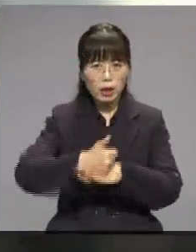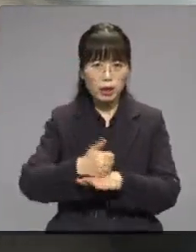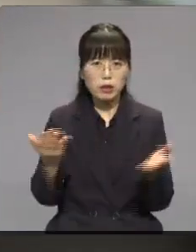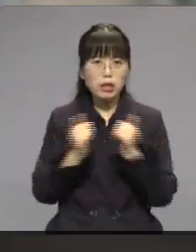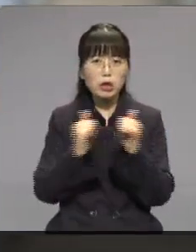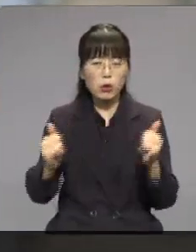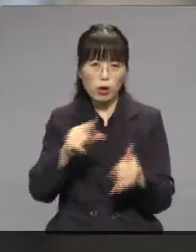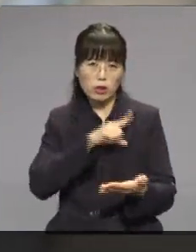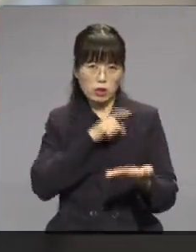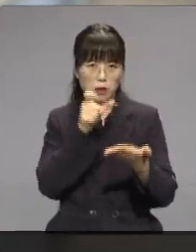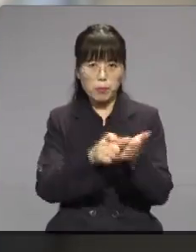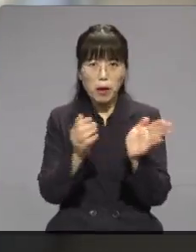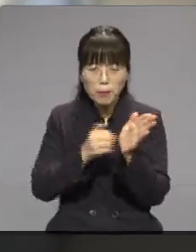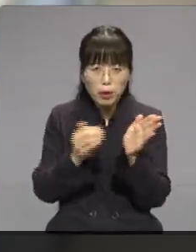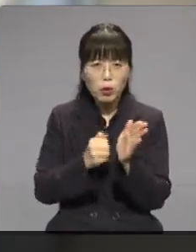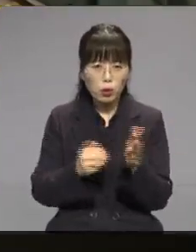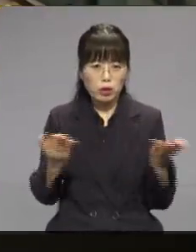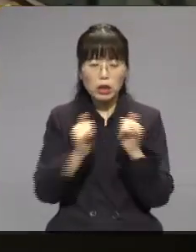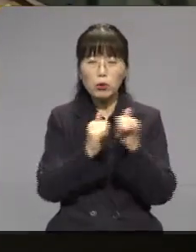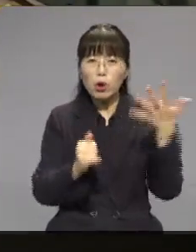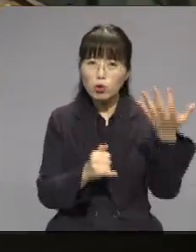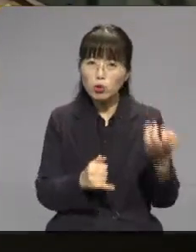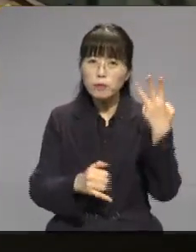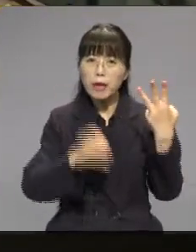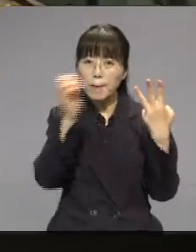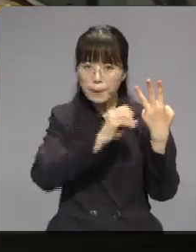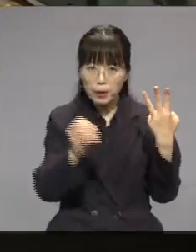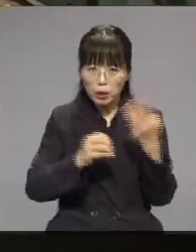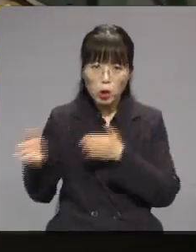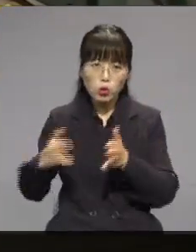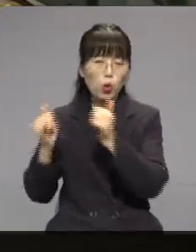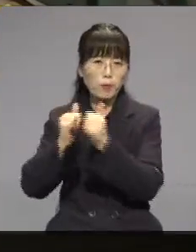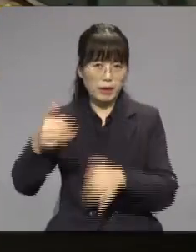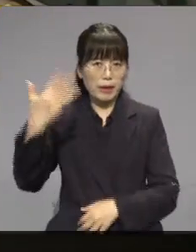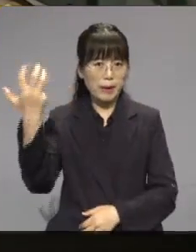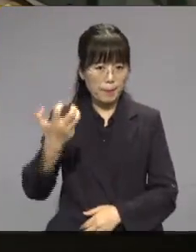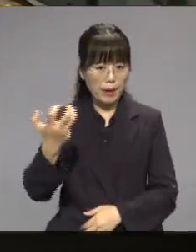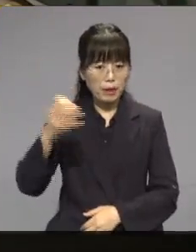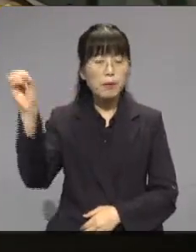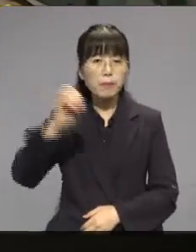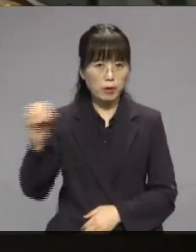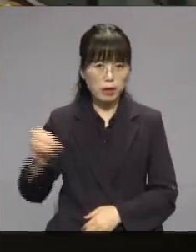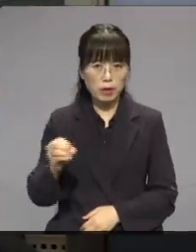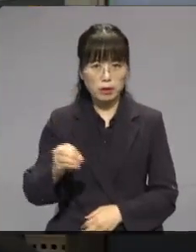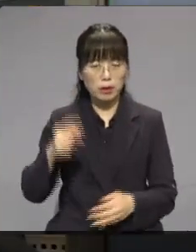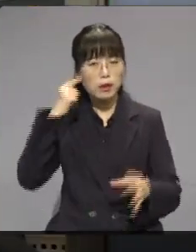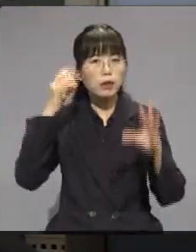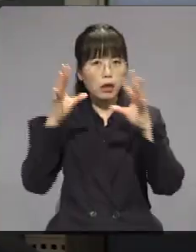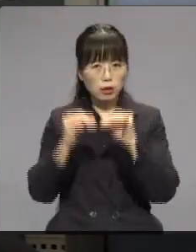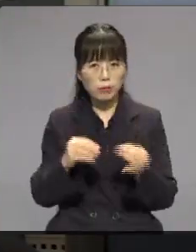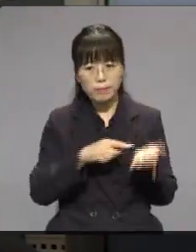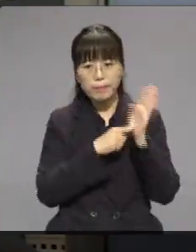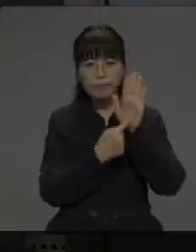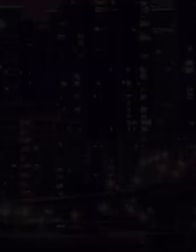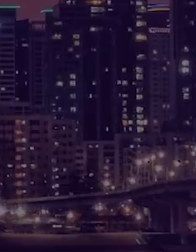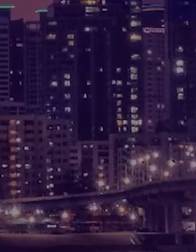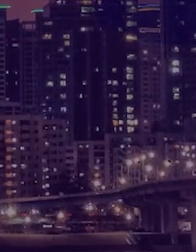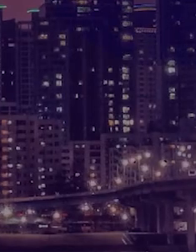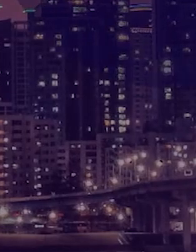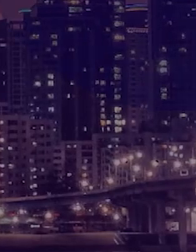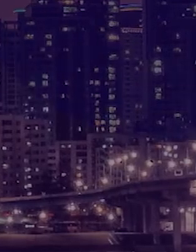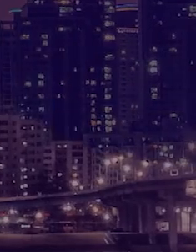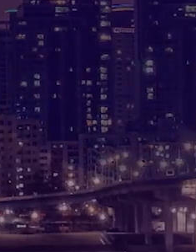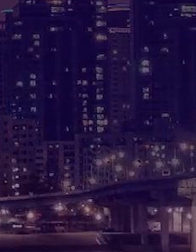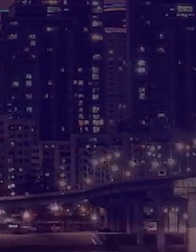직원 실명 비공개에 직원 93% 도민 8 80% 찬성했다고 밝혔습니다